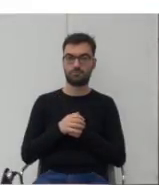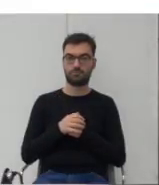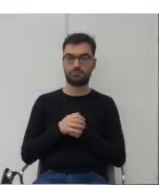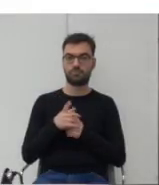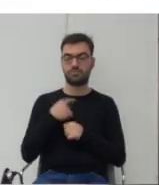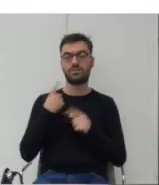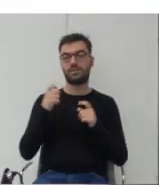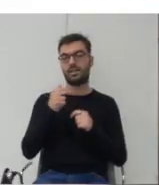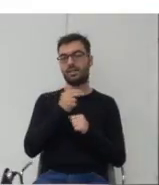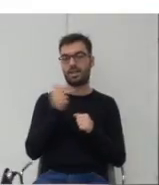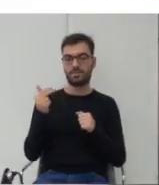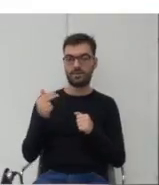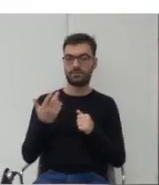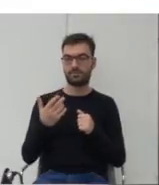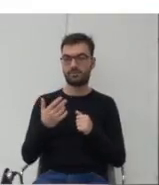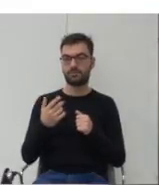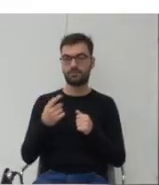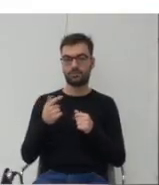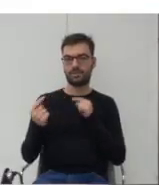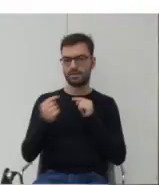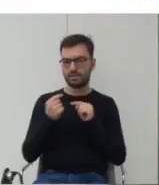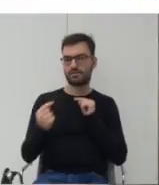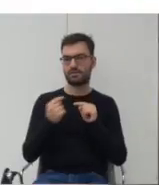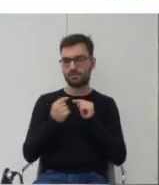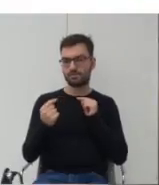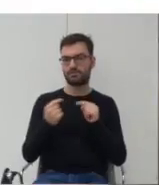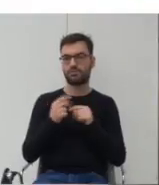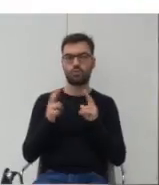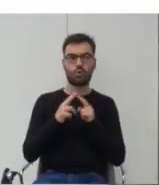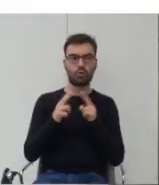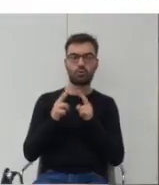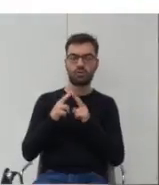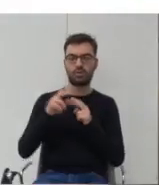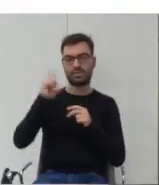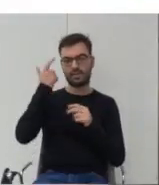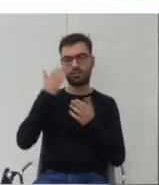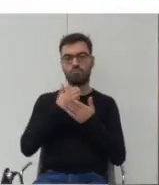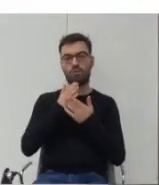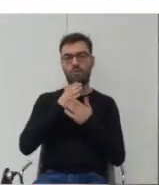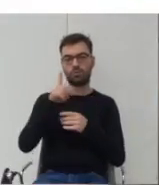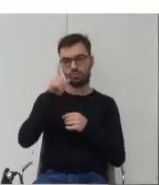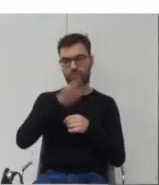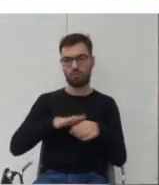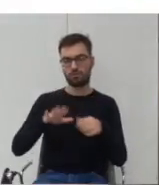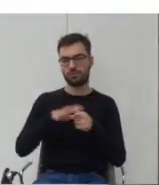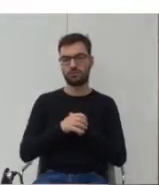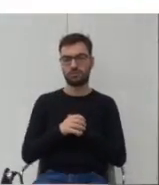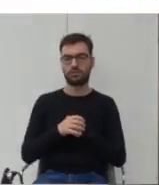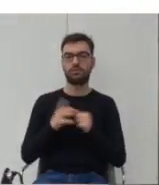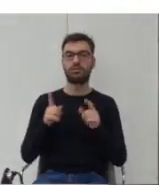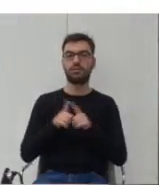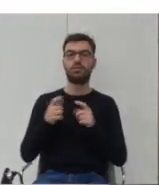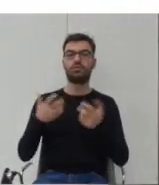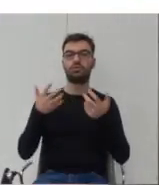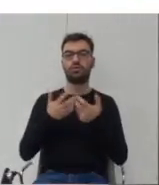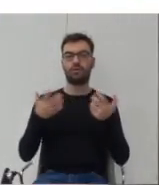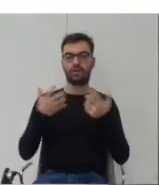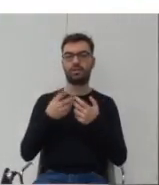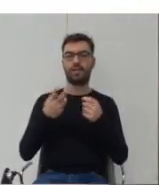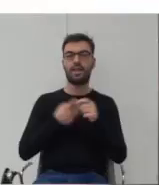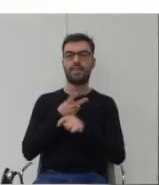zaczęli temat jakoś drążyć, kontaktować się z Centrum Pomocy Społecznej, ze